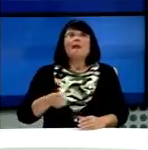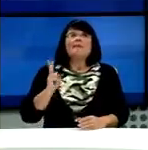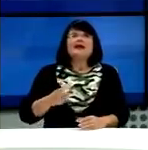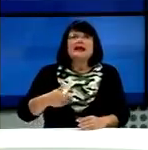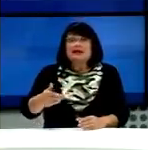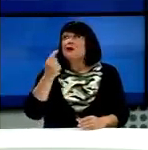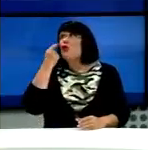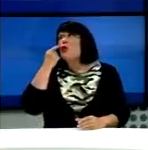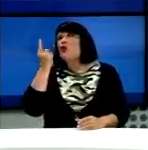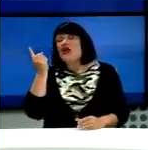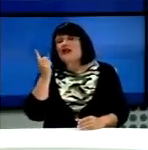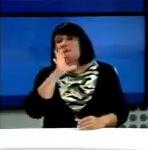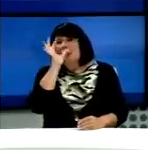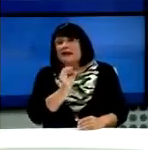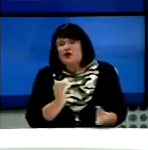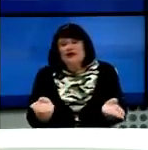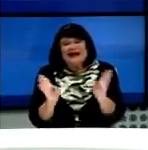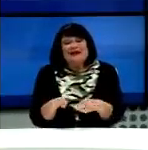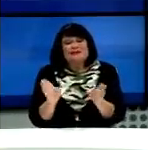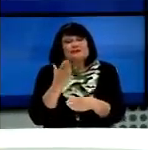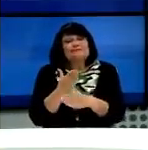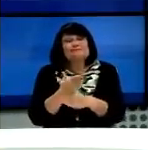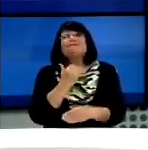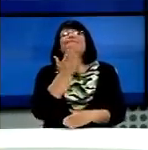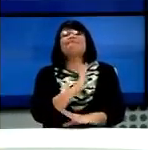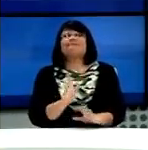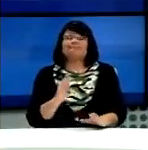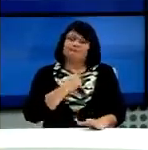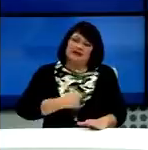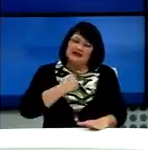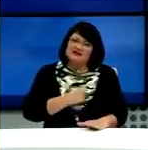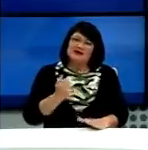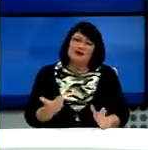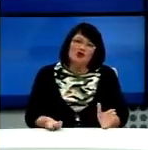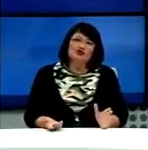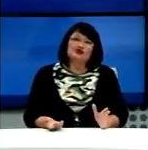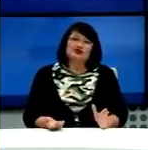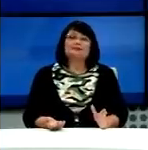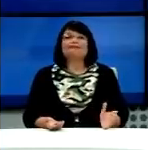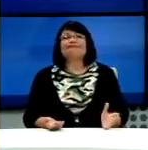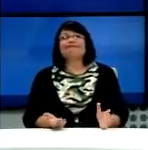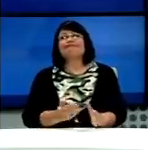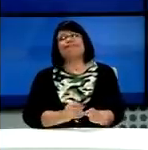η πραγματικότητα δεν μπορεί να κρυφτεί. Και δυστυχώς, κυρίες και κύριοι συνάδελφοι,